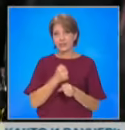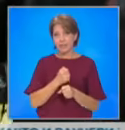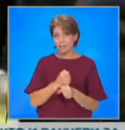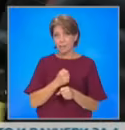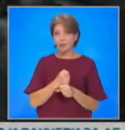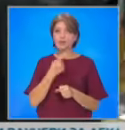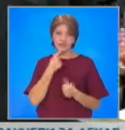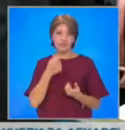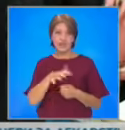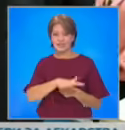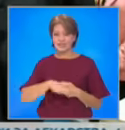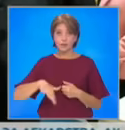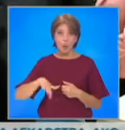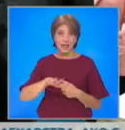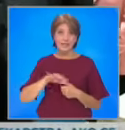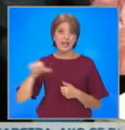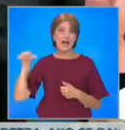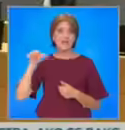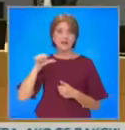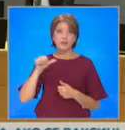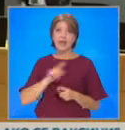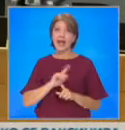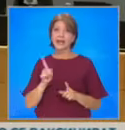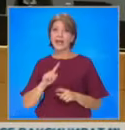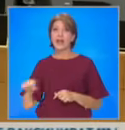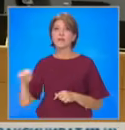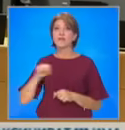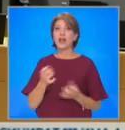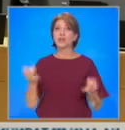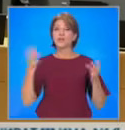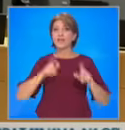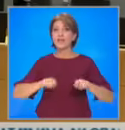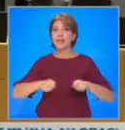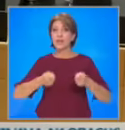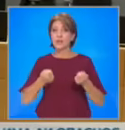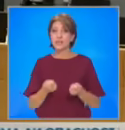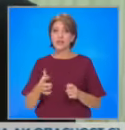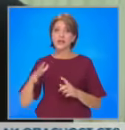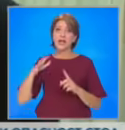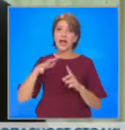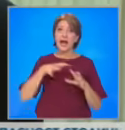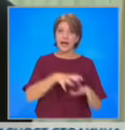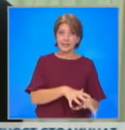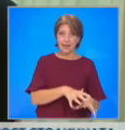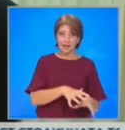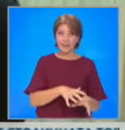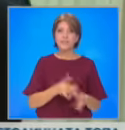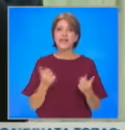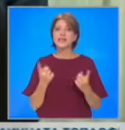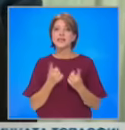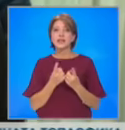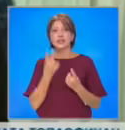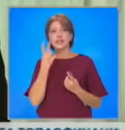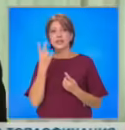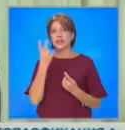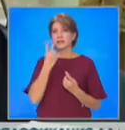и затова ситуацията в Афганистан да не доведе до нови терористични атаки в Европа. На срещата стана ясно, че част от държавите